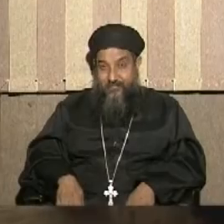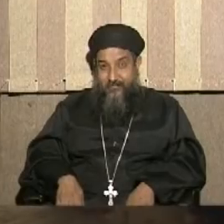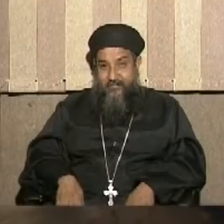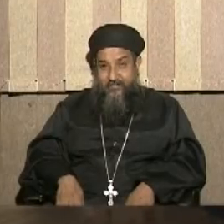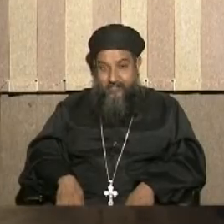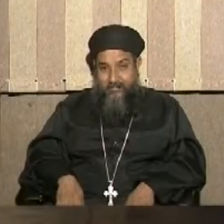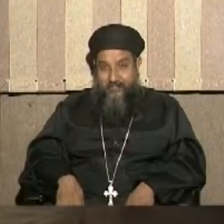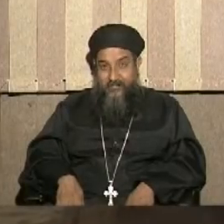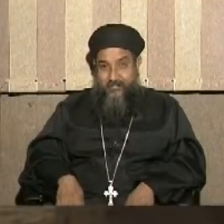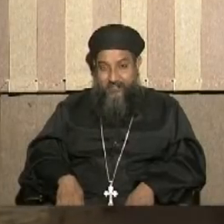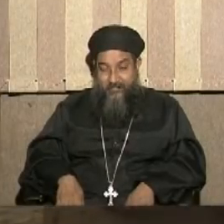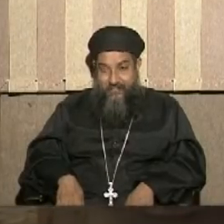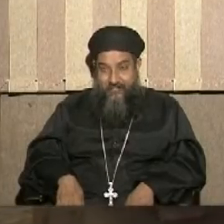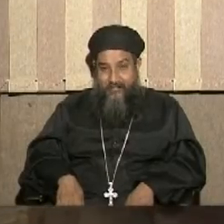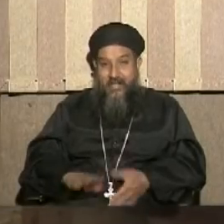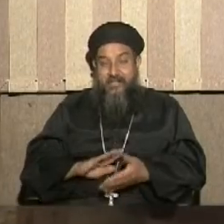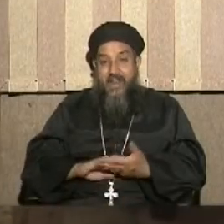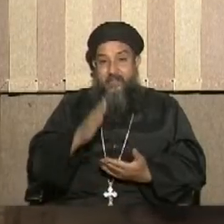سلام يا باي.